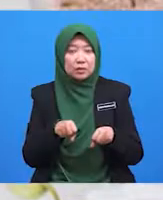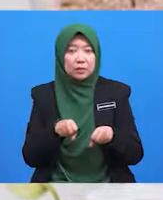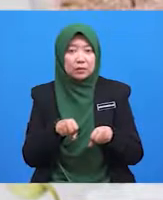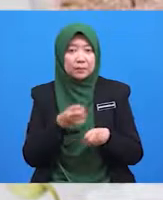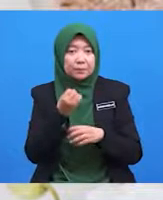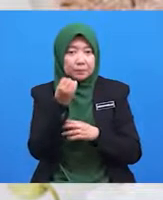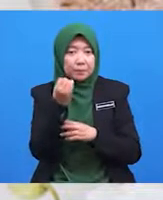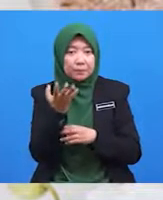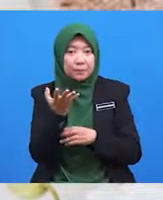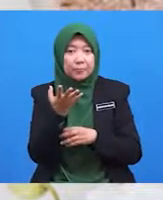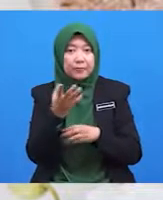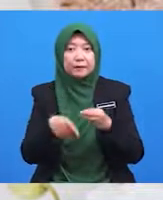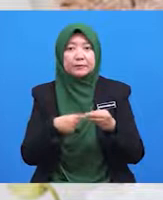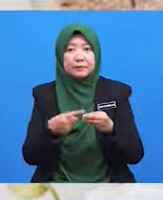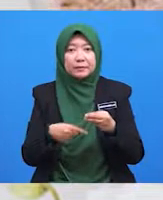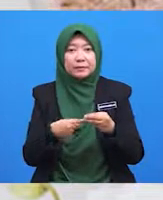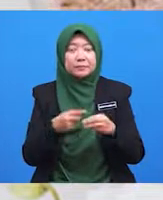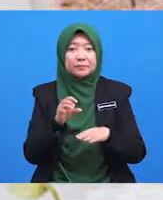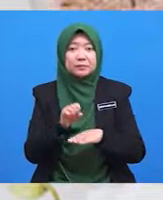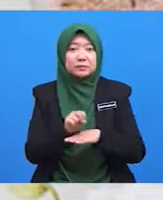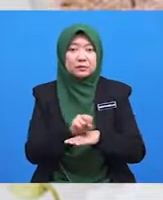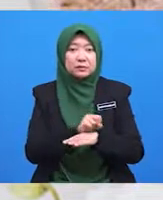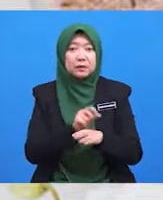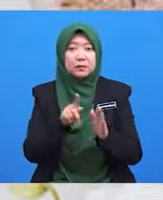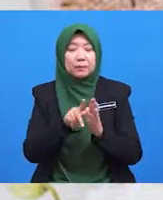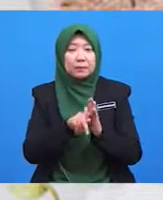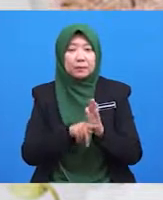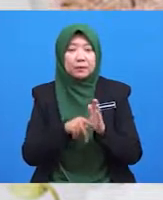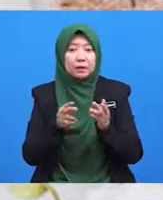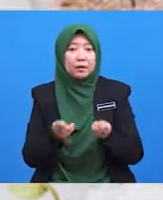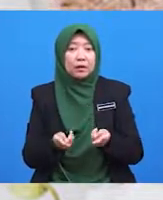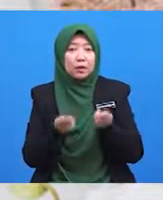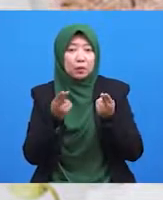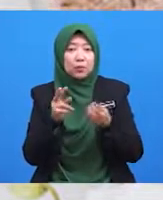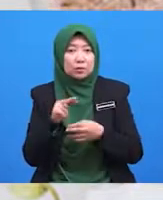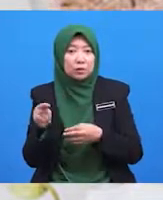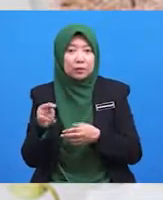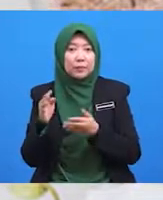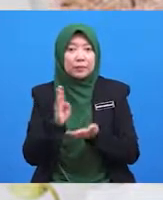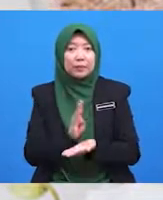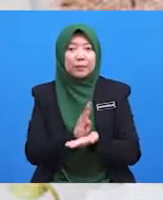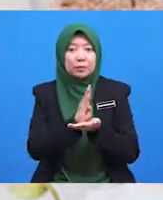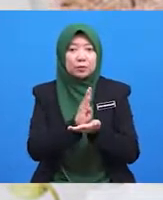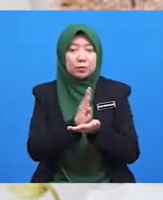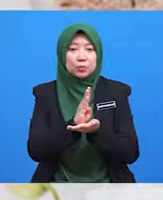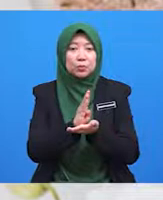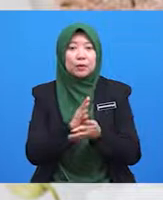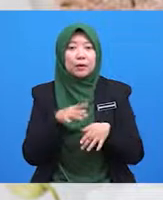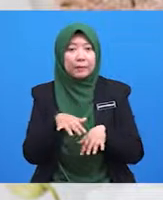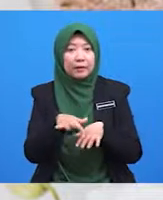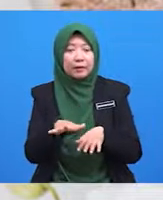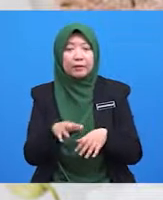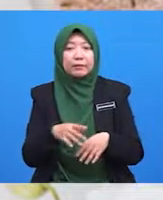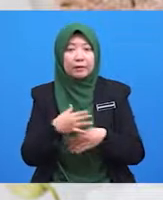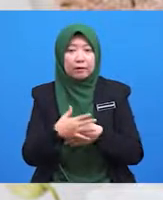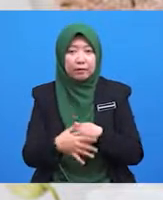sebagai suatu sistem pengangkutan yang membantu sistem pengaliran darah kerana ia membawa cecair yang telah